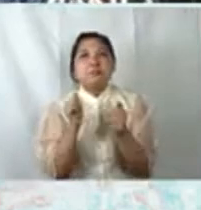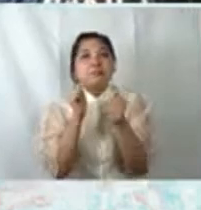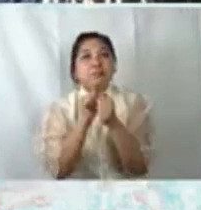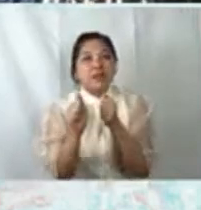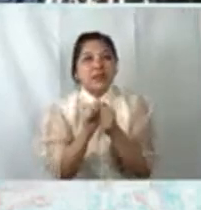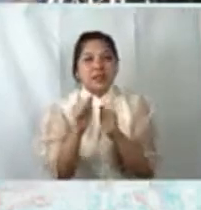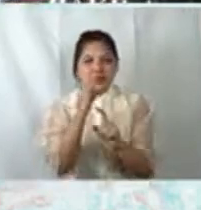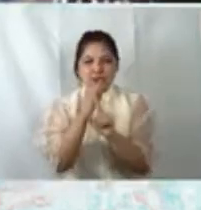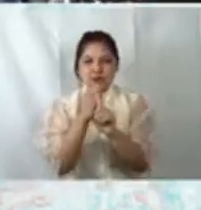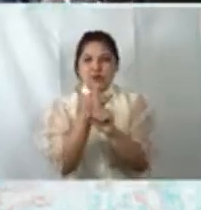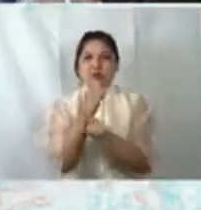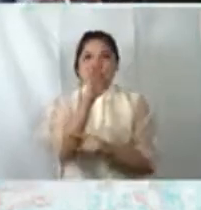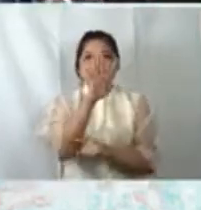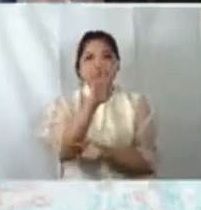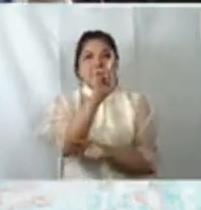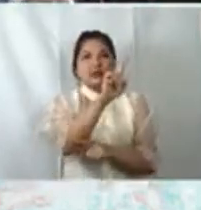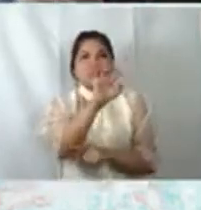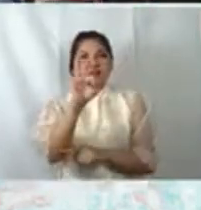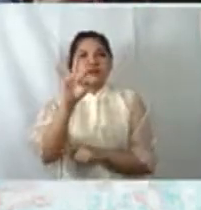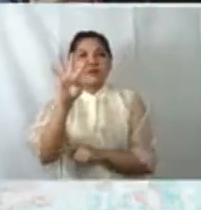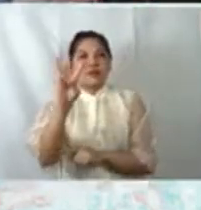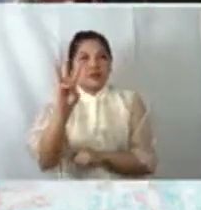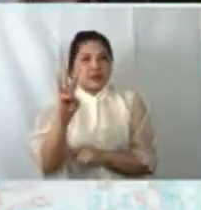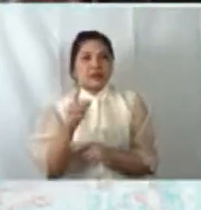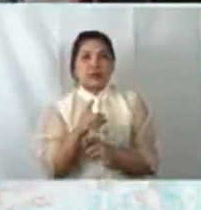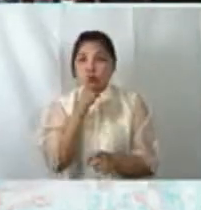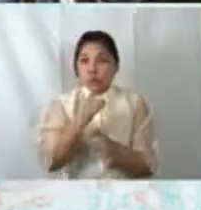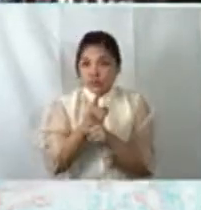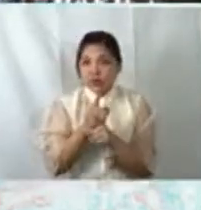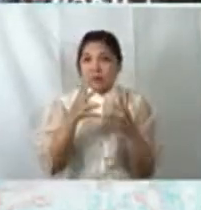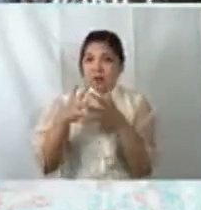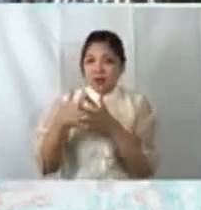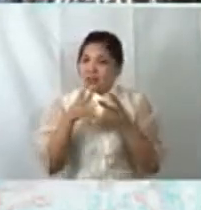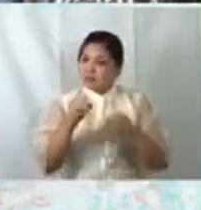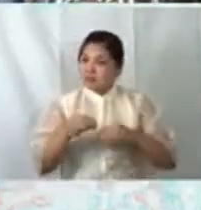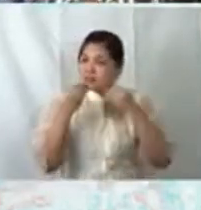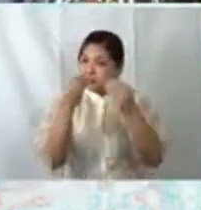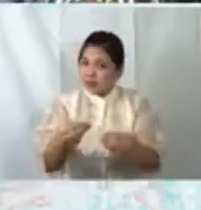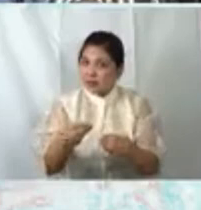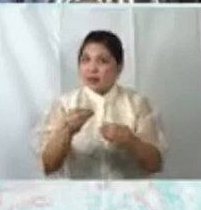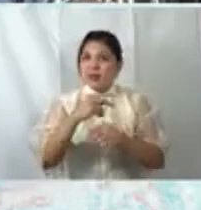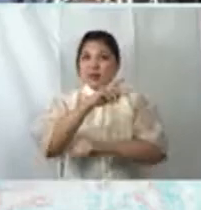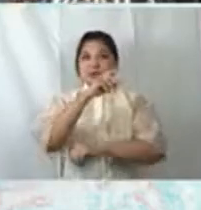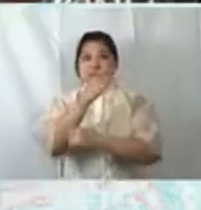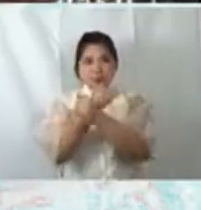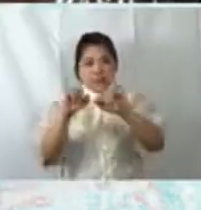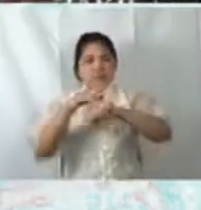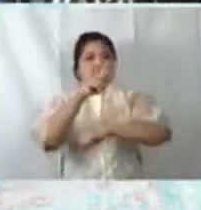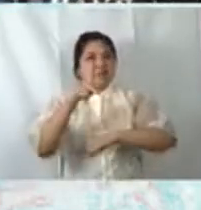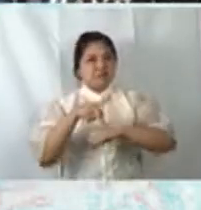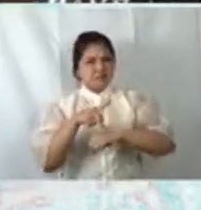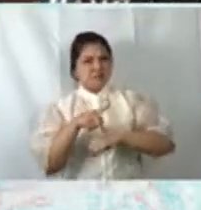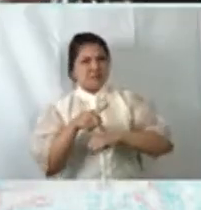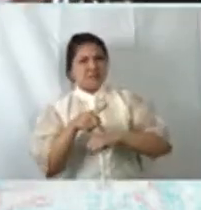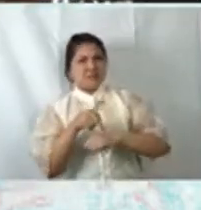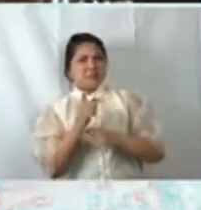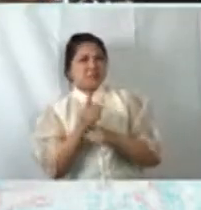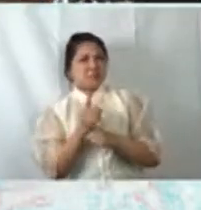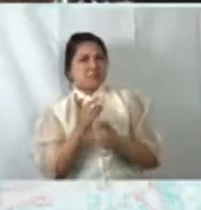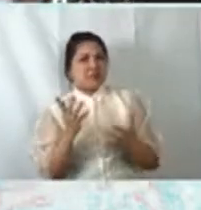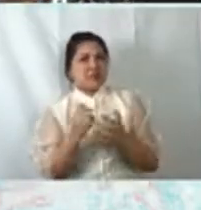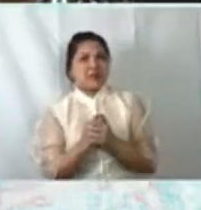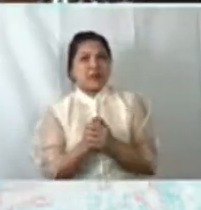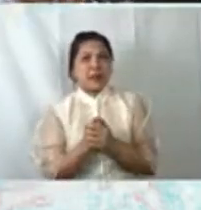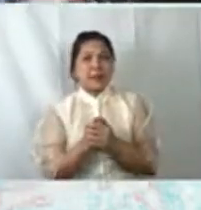4, 1946. Did the Americans really grant us independence? No? Ay babalikan po natin yung sinulat